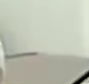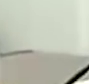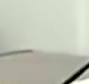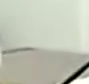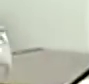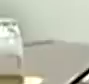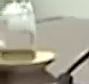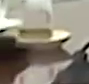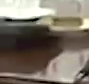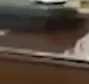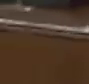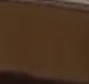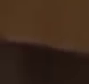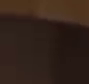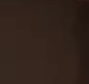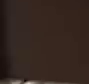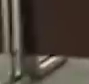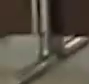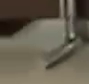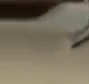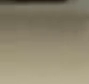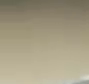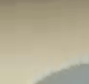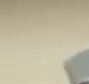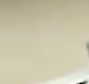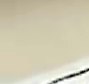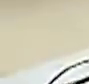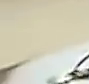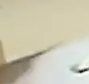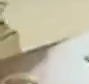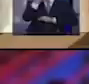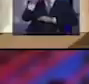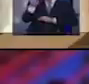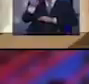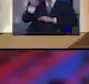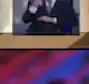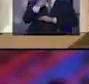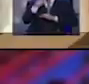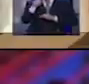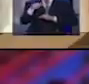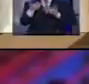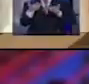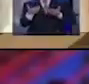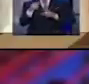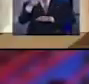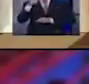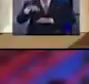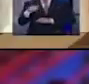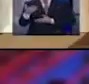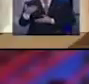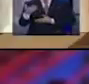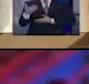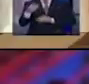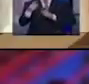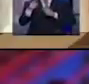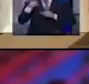632 milliards de dinars de liquidités bancaires. 632 milliards de dinars, c'est-à-dire même pas